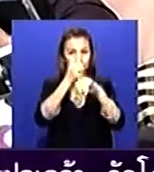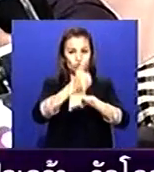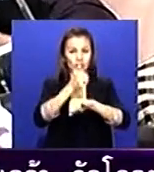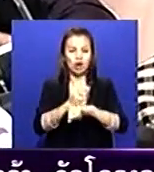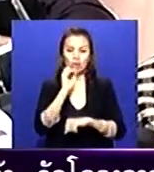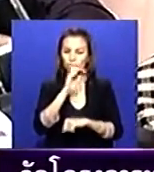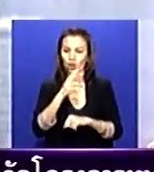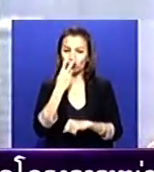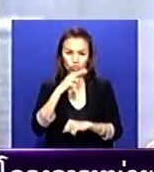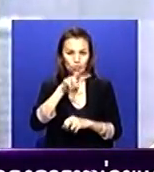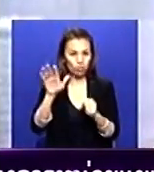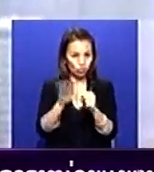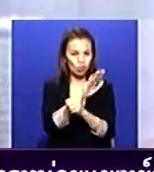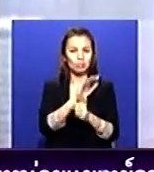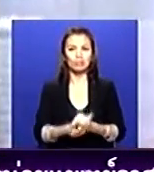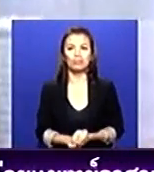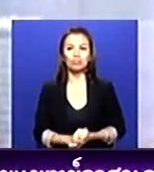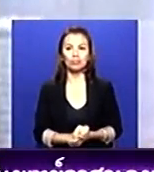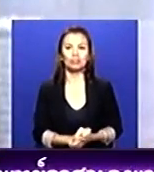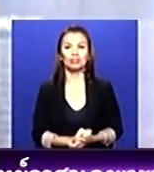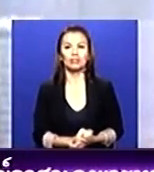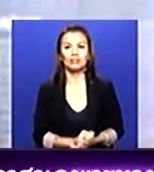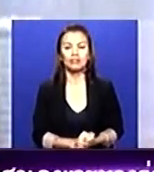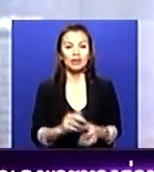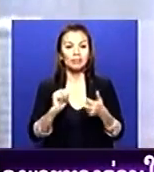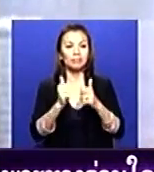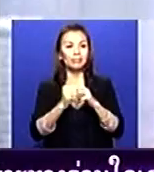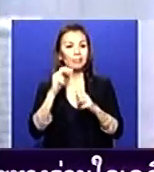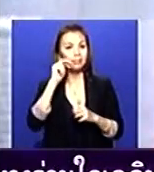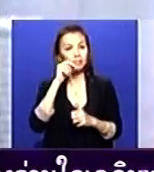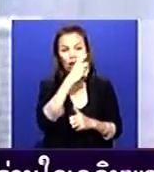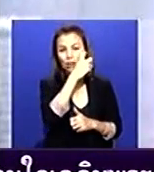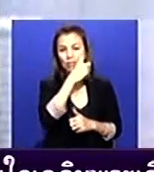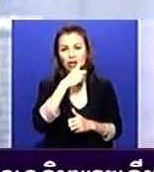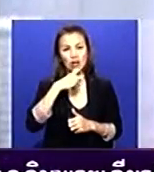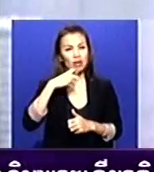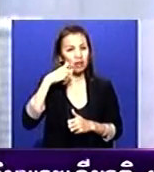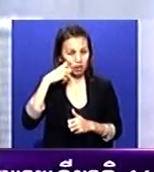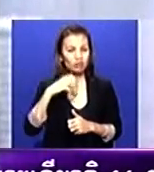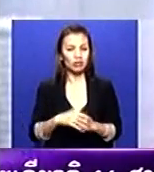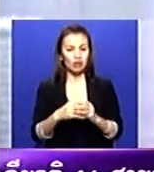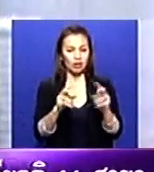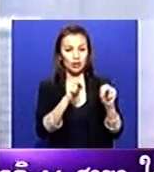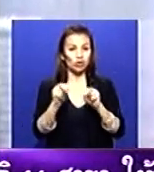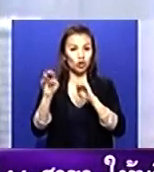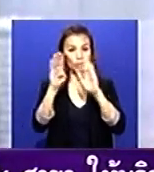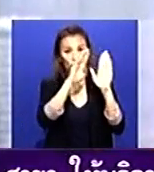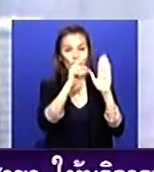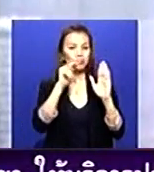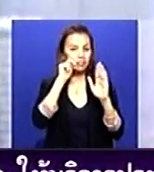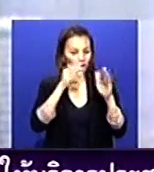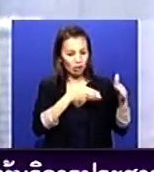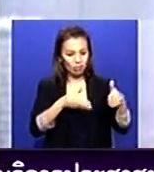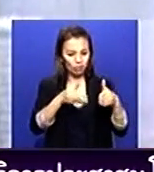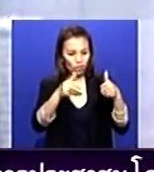ถึง ส่วนปัญหาภัยแล้งนะคะยังคงส่งผลกระทบในหลายพื้นที่โดยที่จังหวัดนครพนมแม่น้ำโขงลดระดับจนเห็น